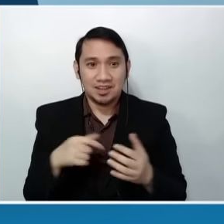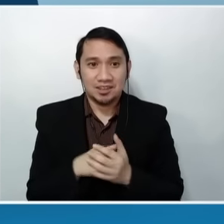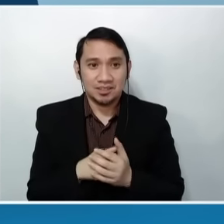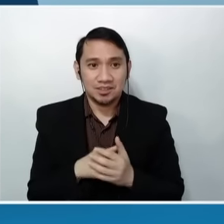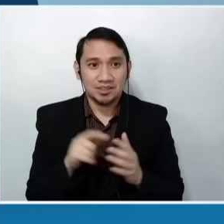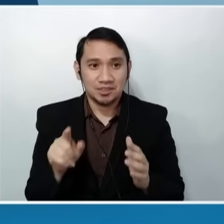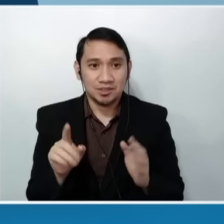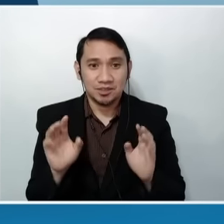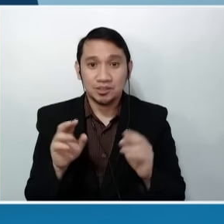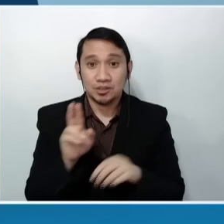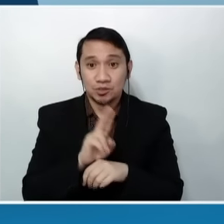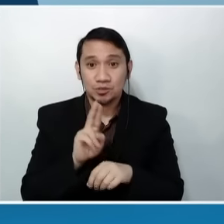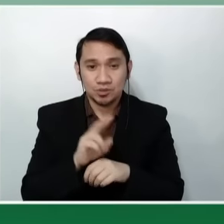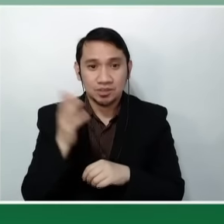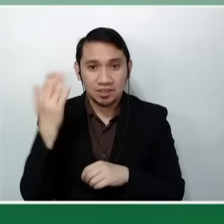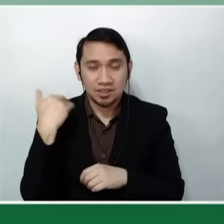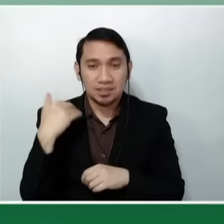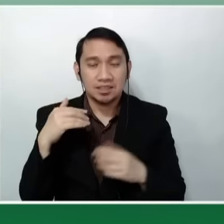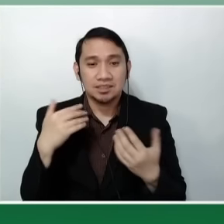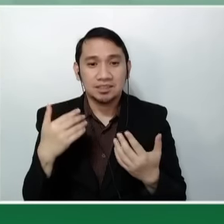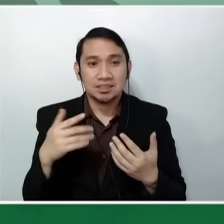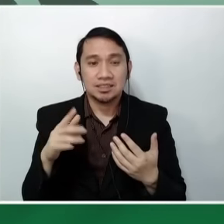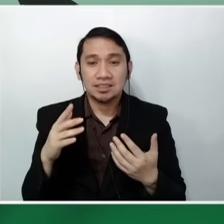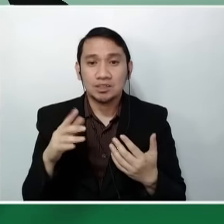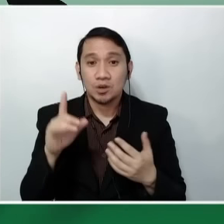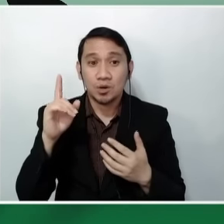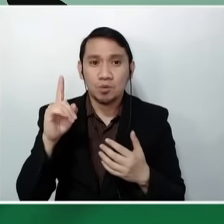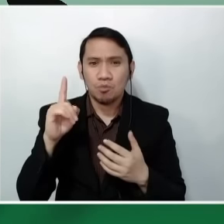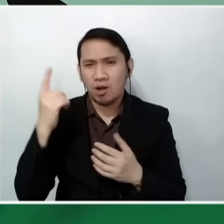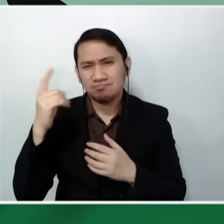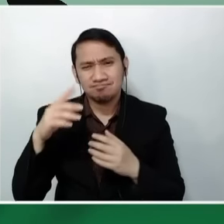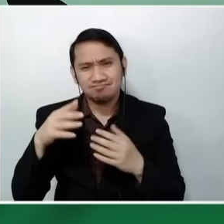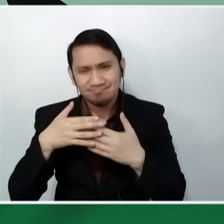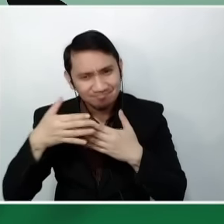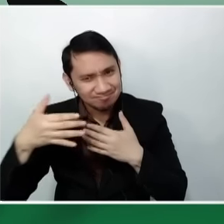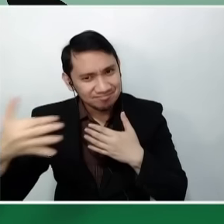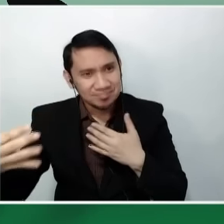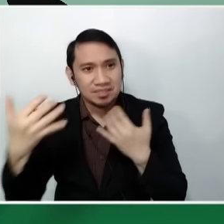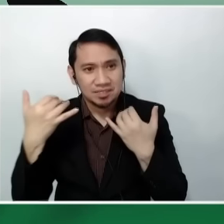noong 1904. Mula noon, higit isang siglo pa ang lumipas bago